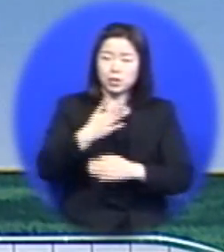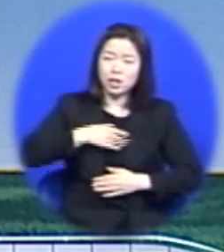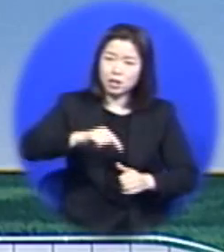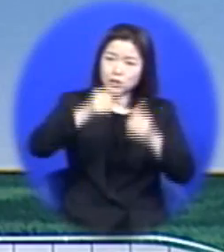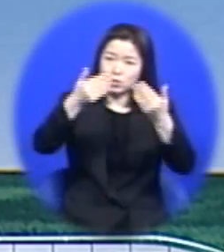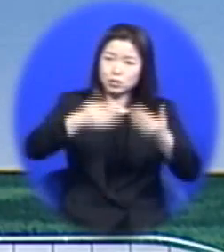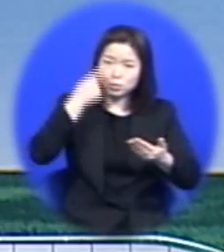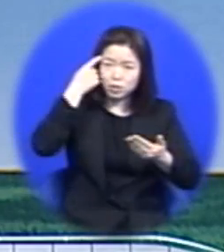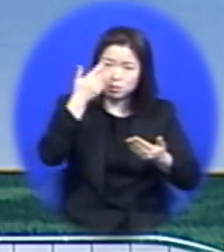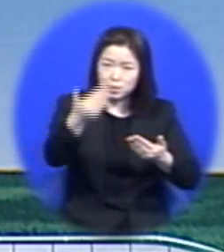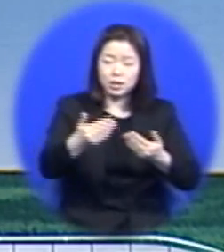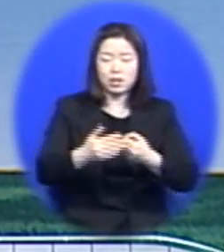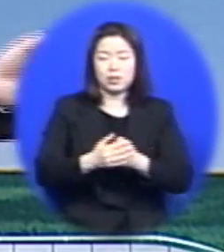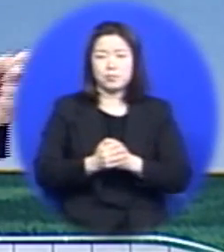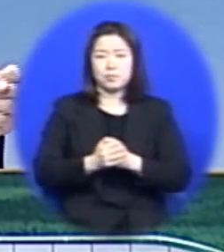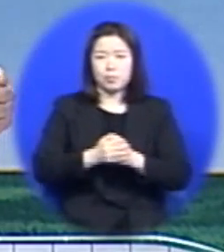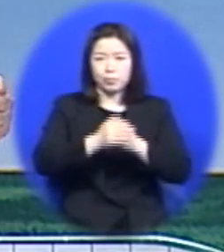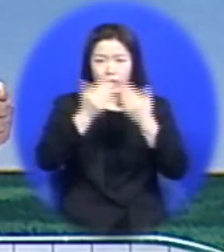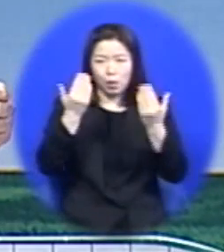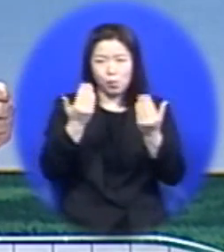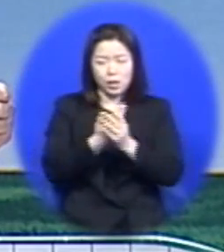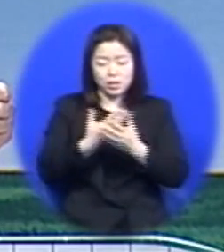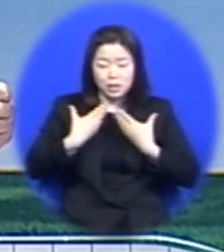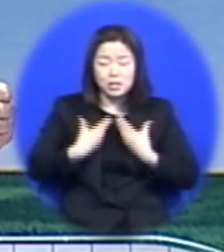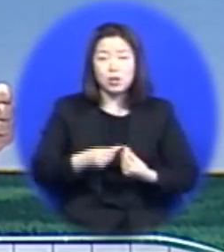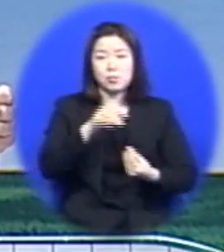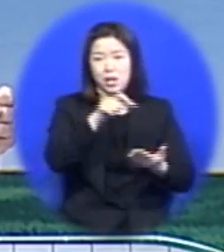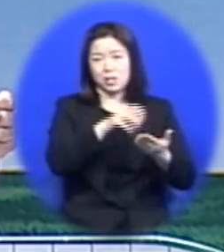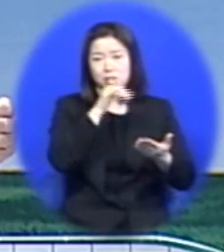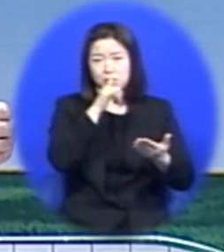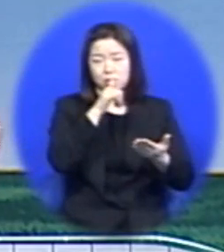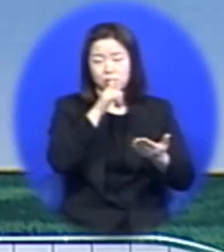건져주겠습니까? 완전한 절망입니다.